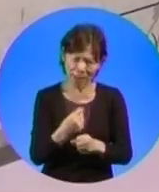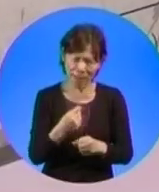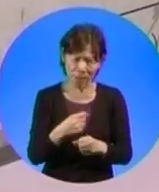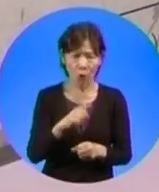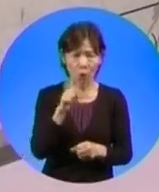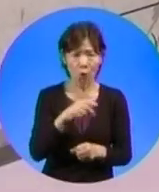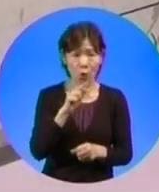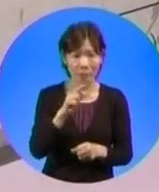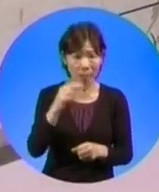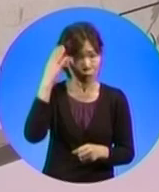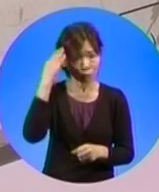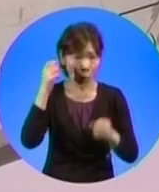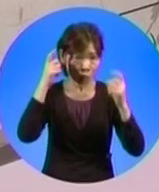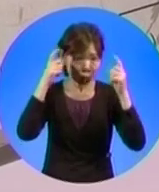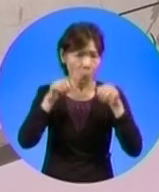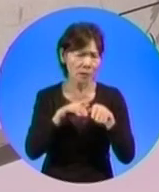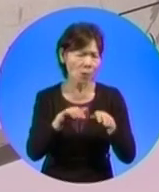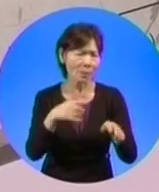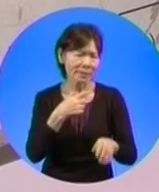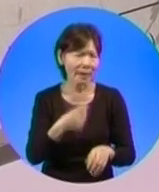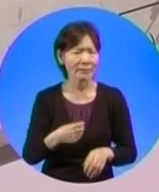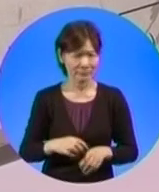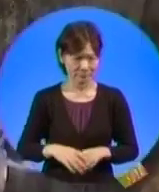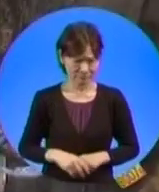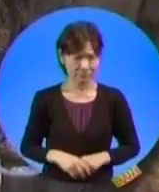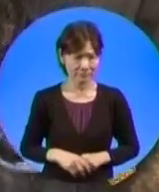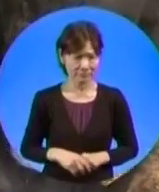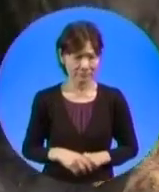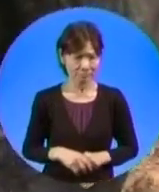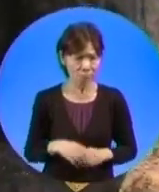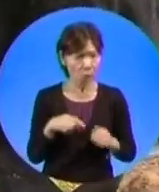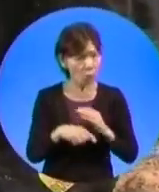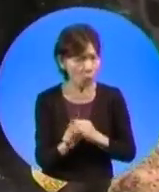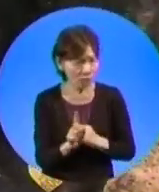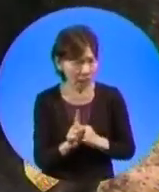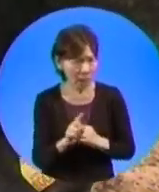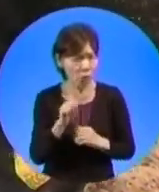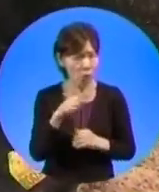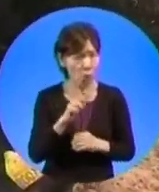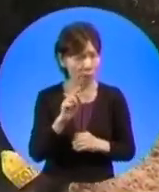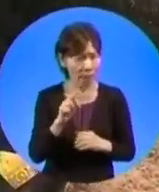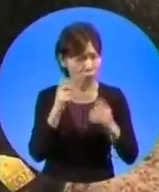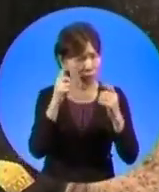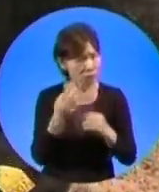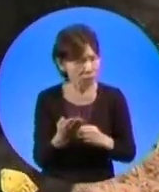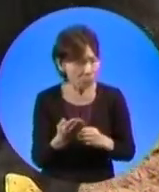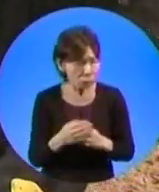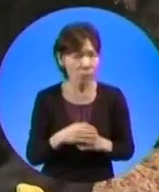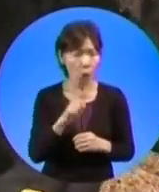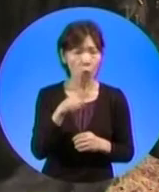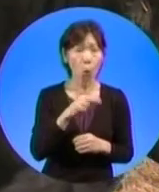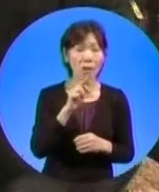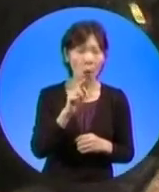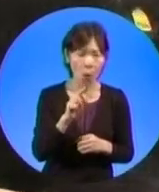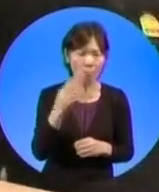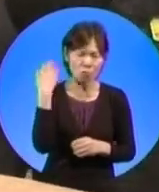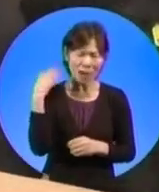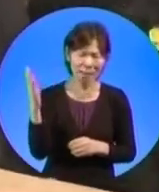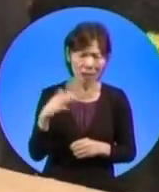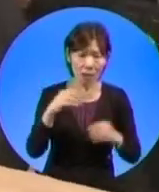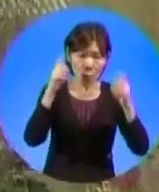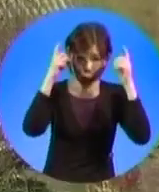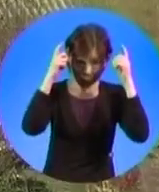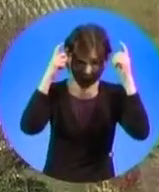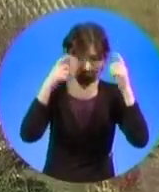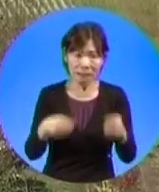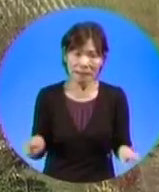ドとして立ち上げようと思い、能勢黒牛というのを立ち上げました。 なんで能勢で牛なんですか？ そうですね、能勢は